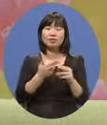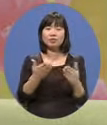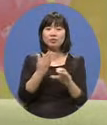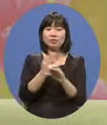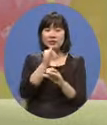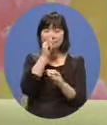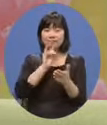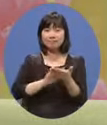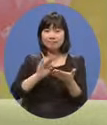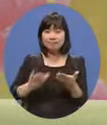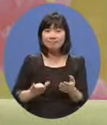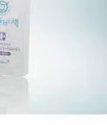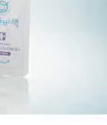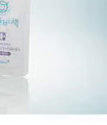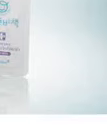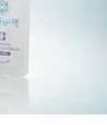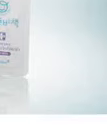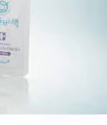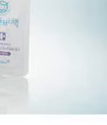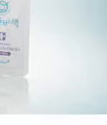있습니다. 소개해드릴게요.